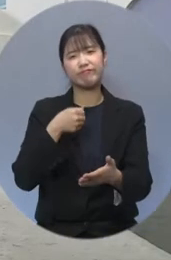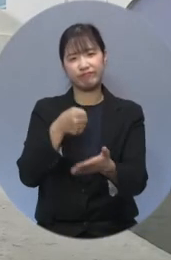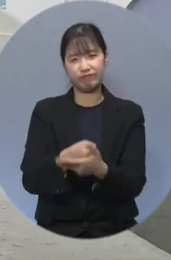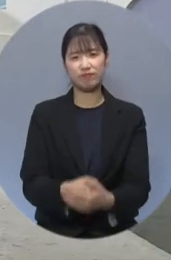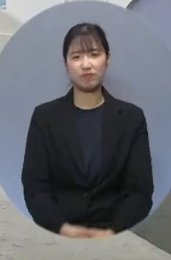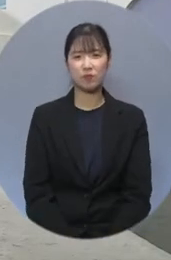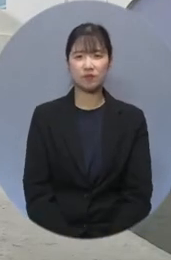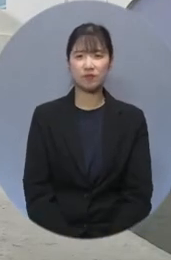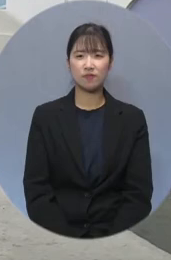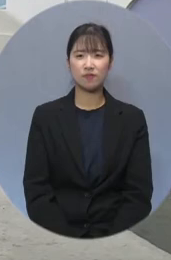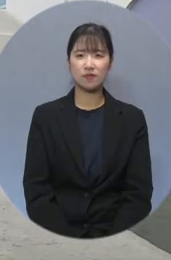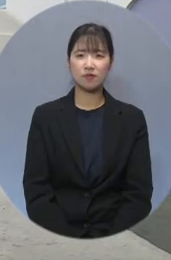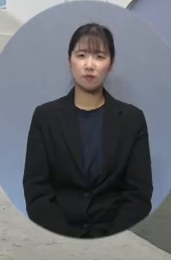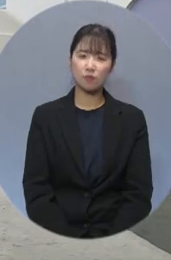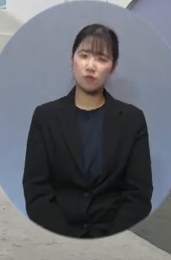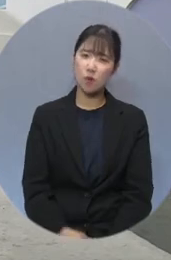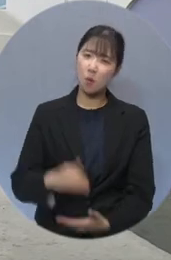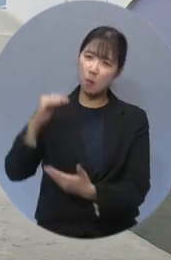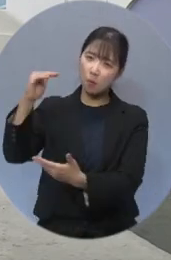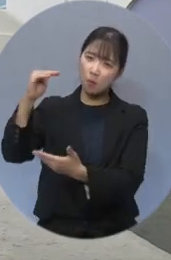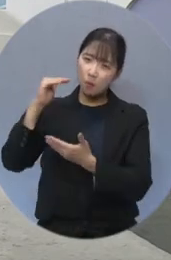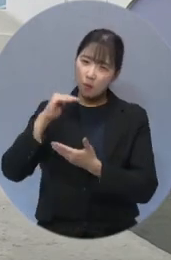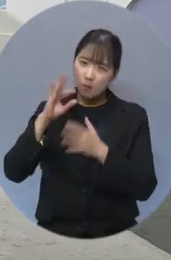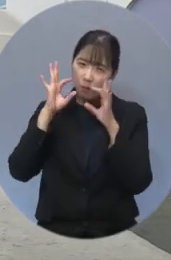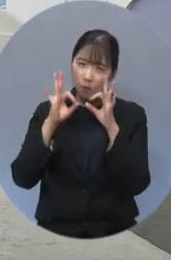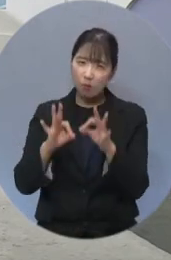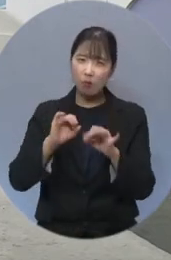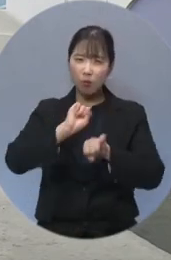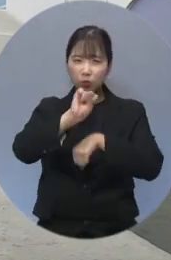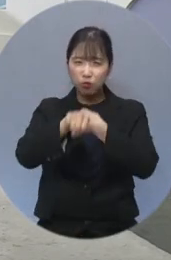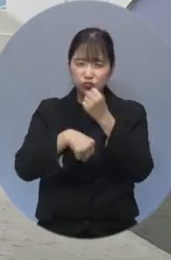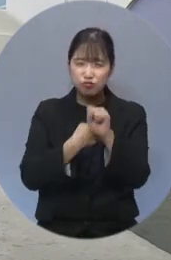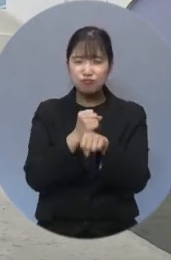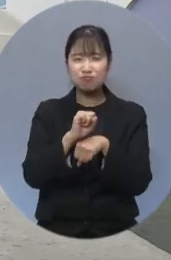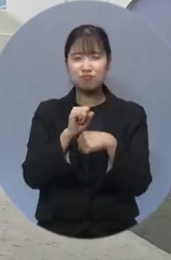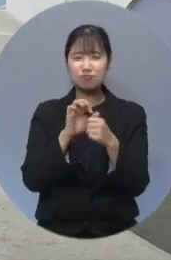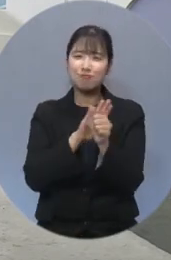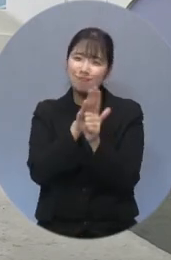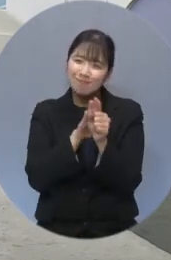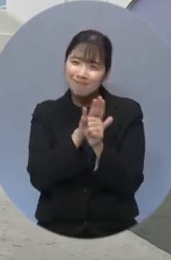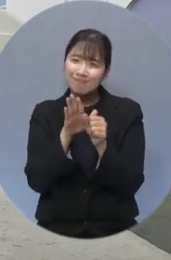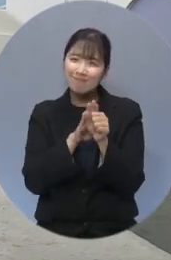지금 뭐 들어보면은 동물 애호 네, 그런 네.